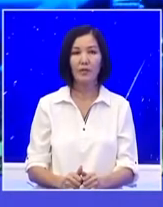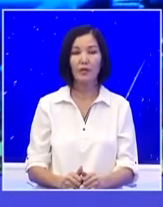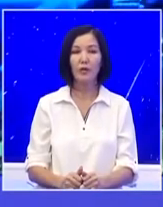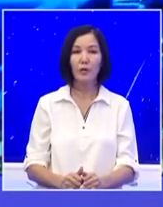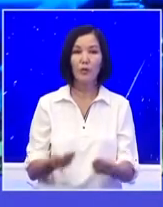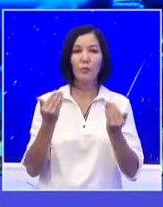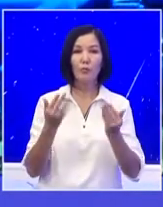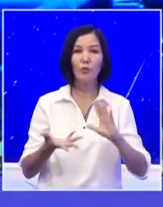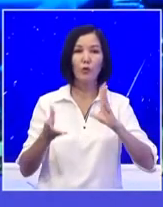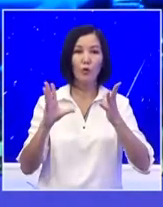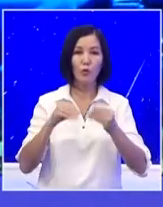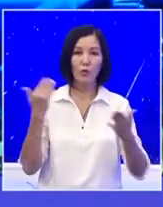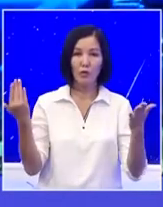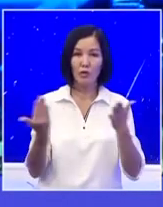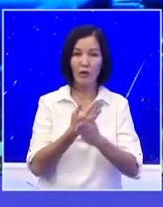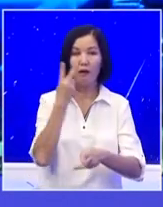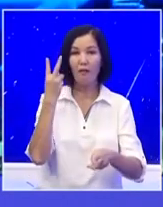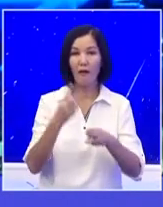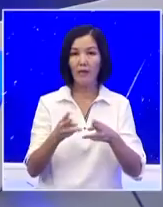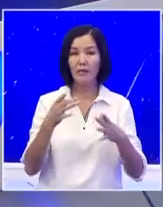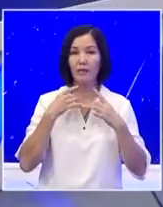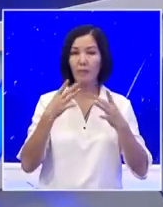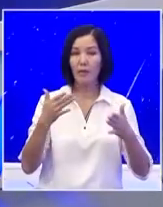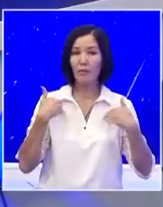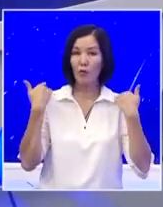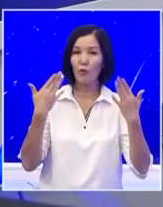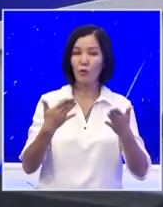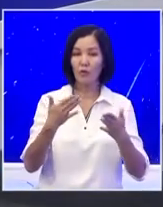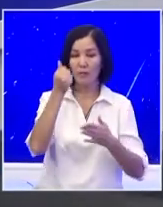Қымбатты көрермен, мерейлі күнмен баршаңызды құттықтаймыз.